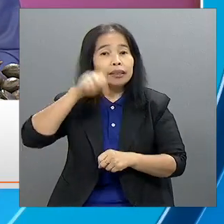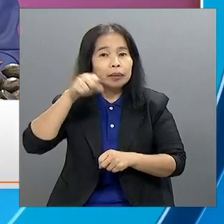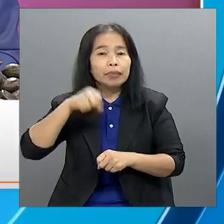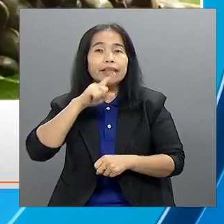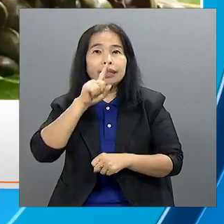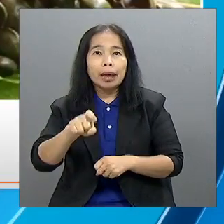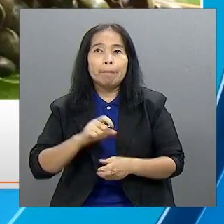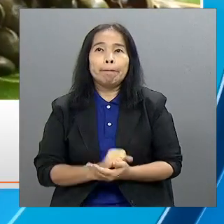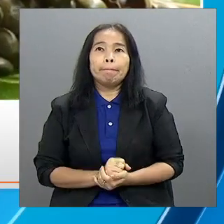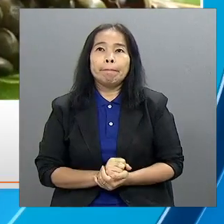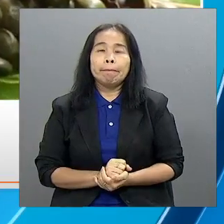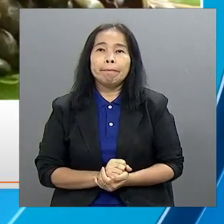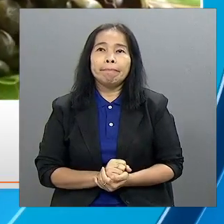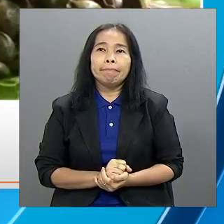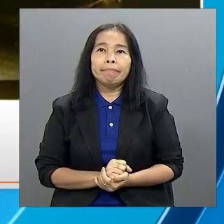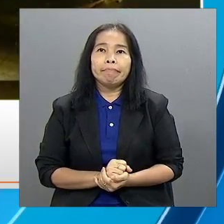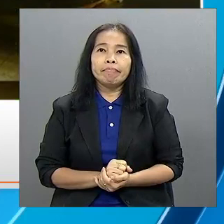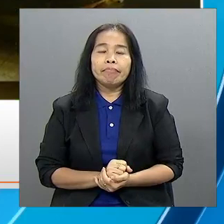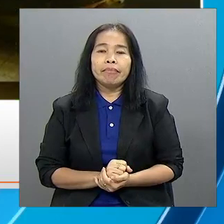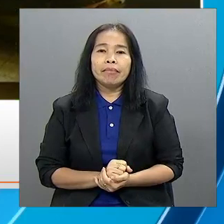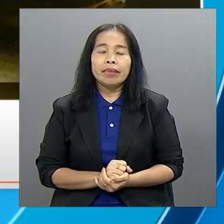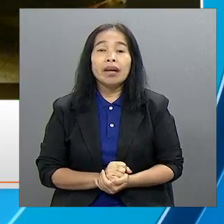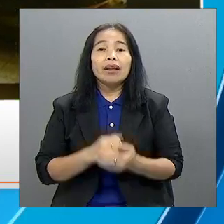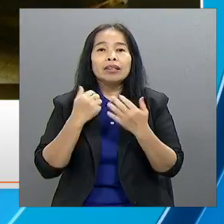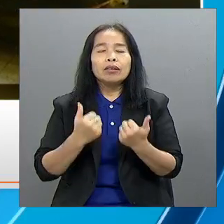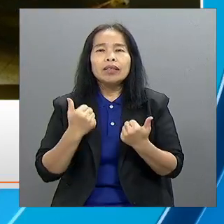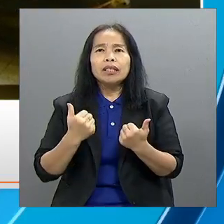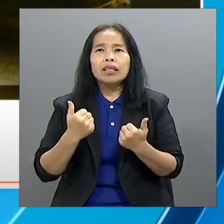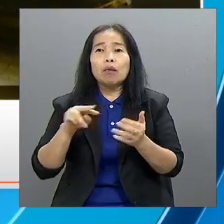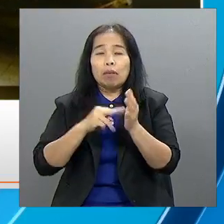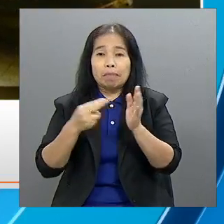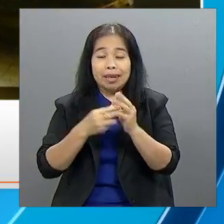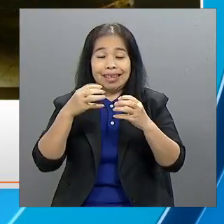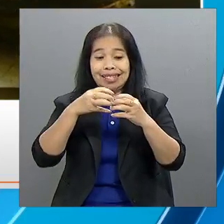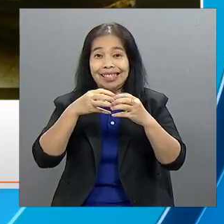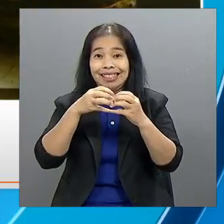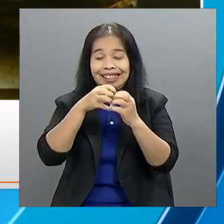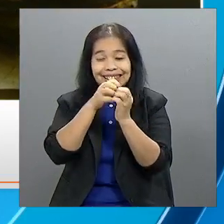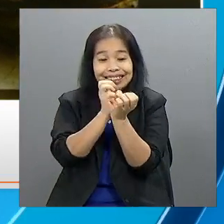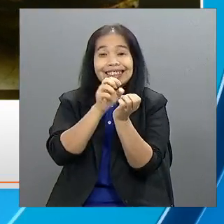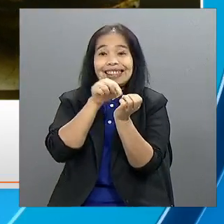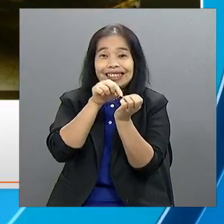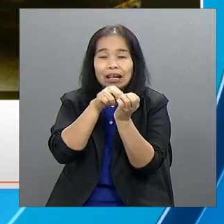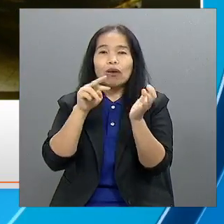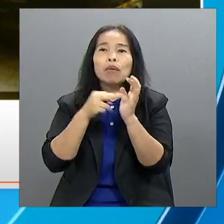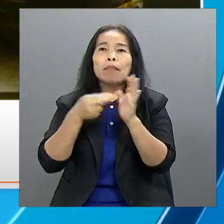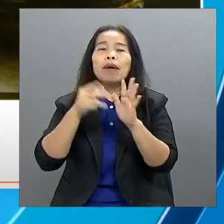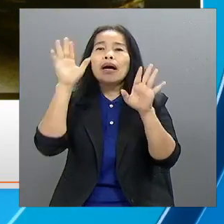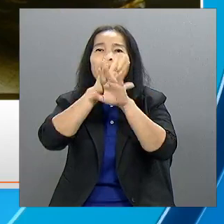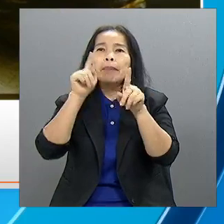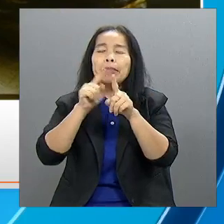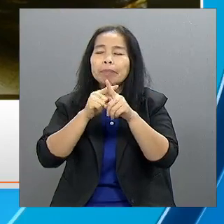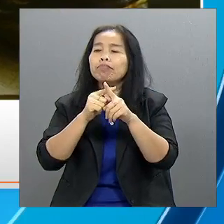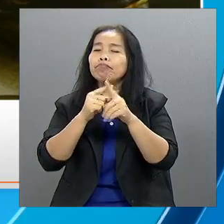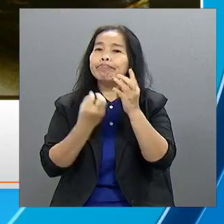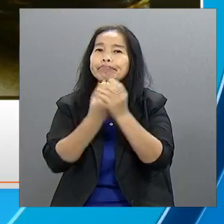ก็คือจริงๆเราก็รู้ว่าลูกเนียงนี่มันเป็นพืชผักผลไม้ประจำถิ่นนะ ครับ ซึ่งก็มีจริงๆก็มีปัญหา